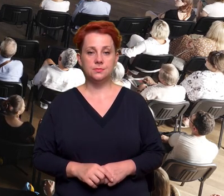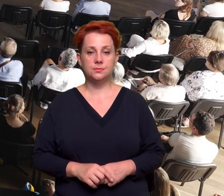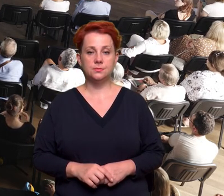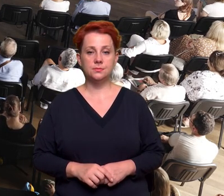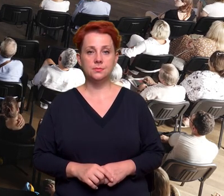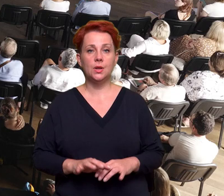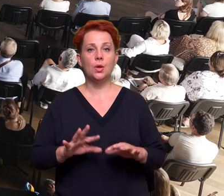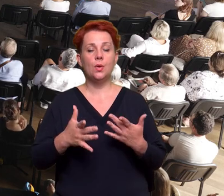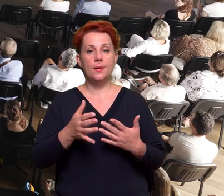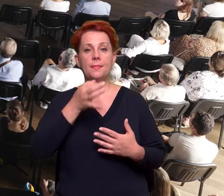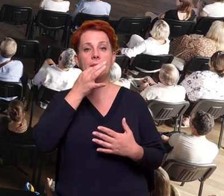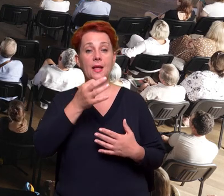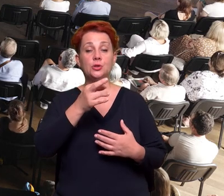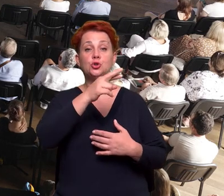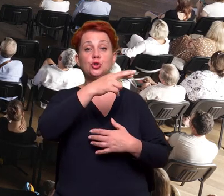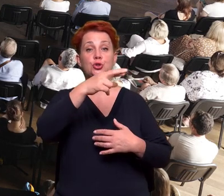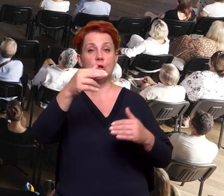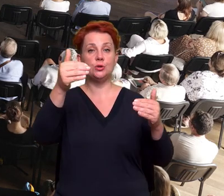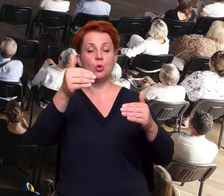Czy przedmioty mogą tracić